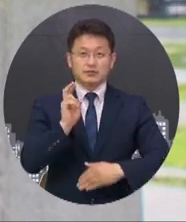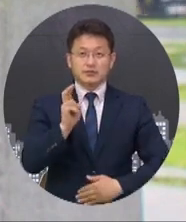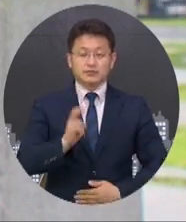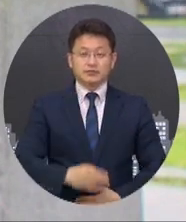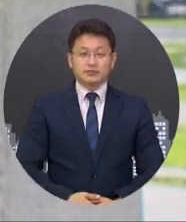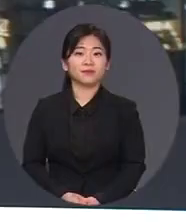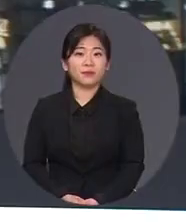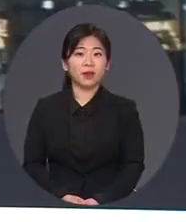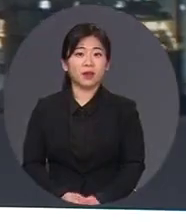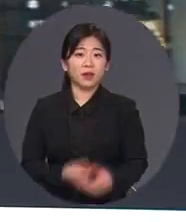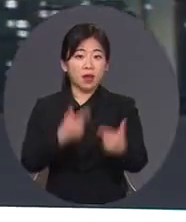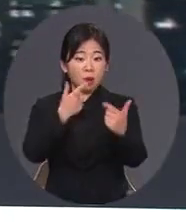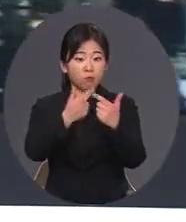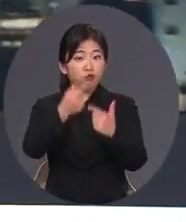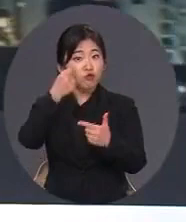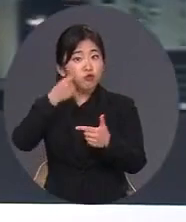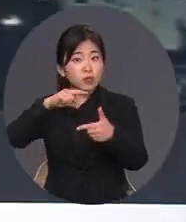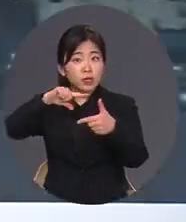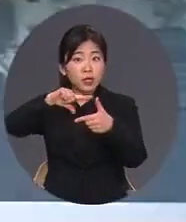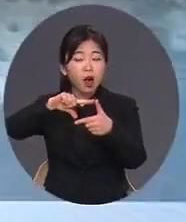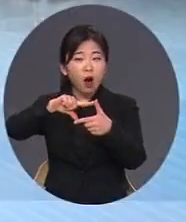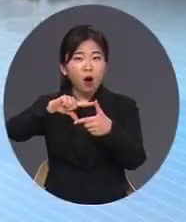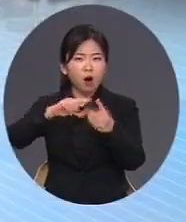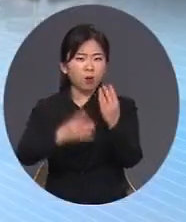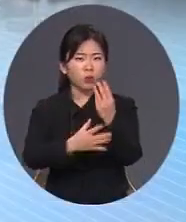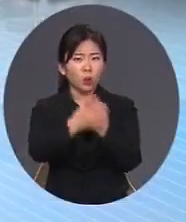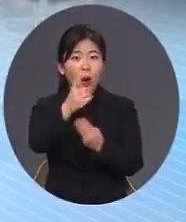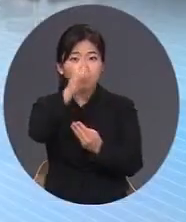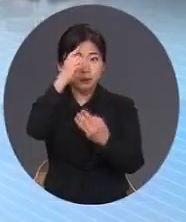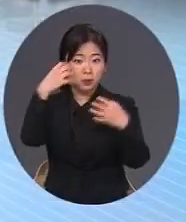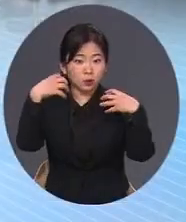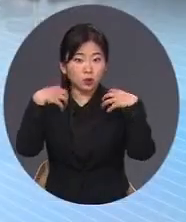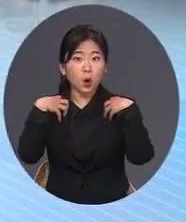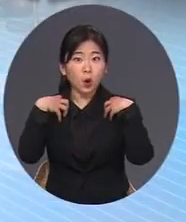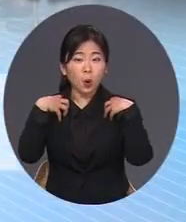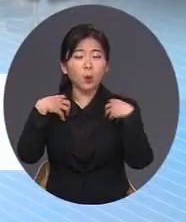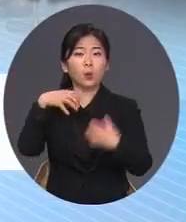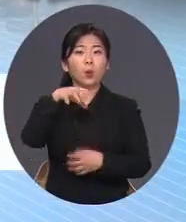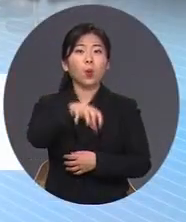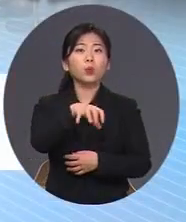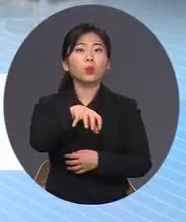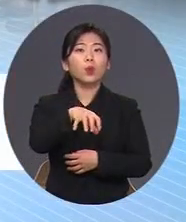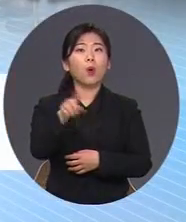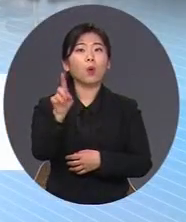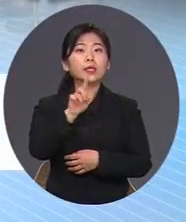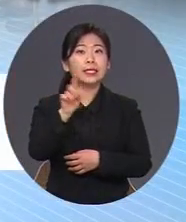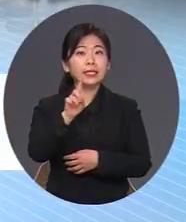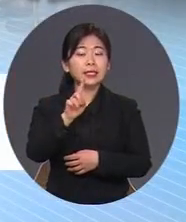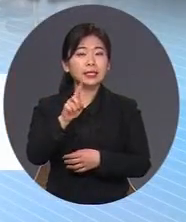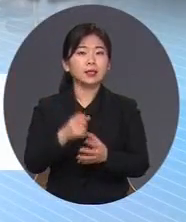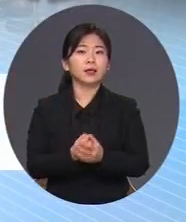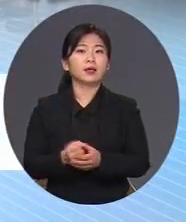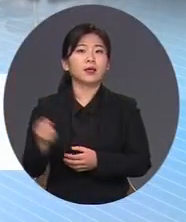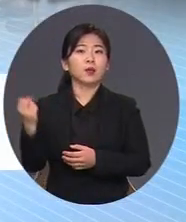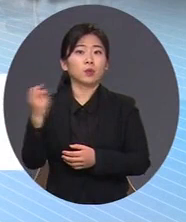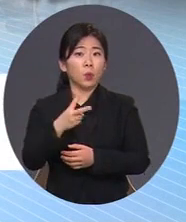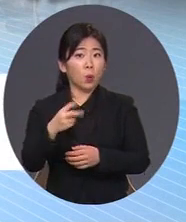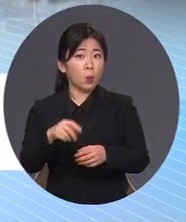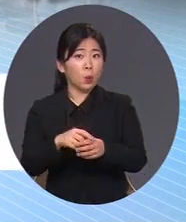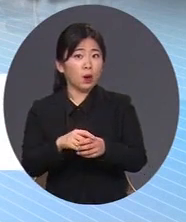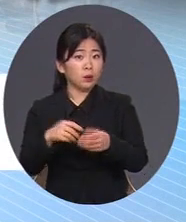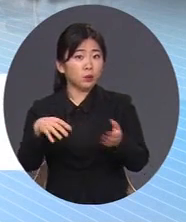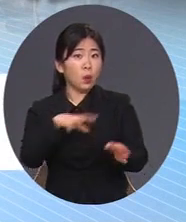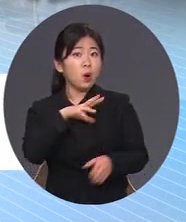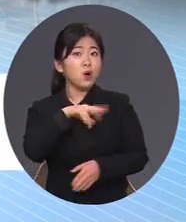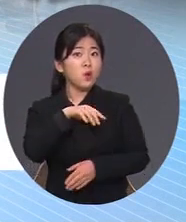부정석입니다. 경남과 부산, 울산이 추진하는 부울경 메가시티와 관련해서 이 부울경이